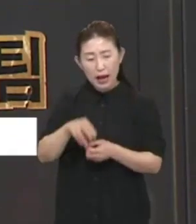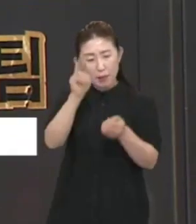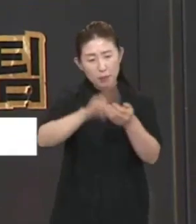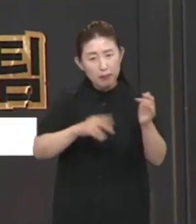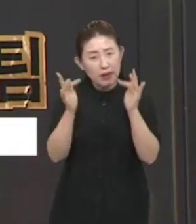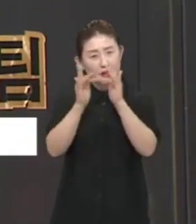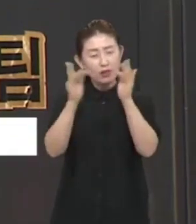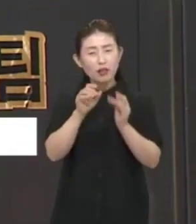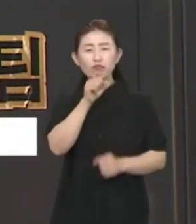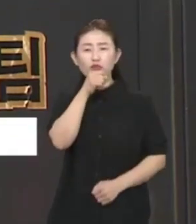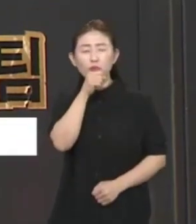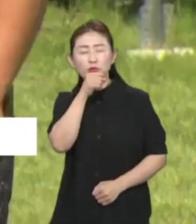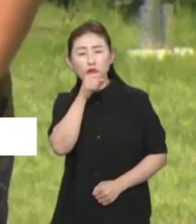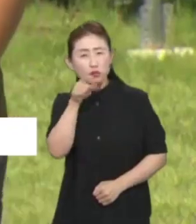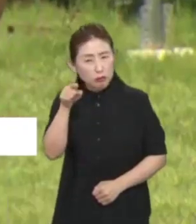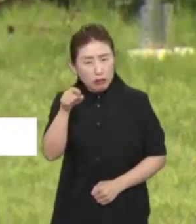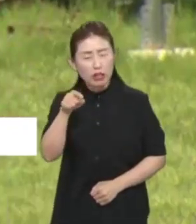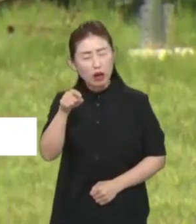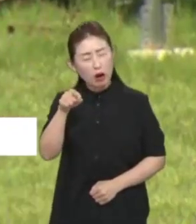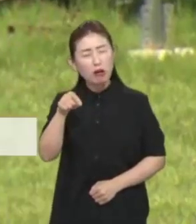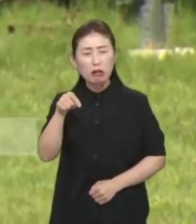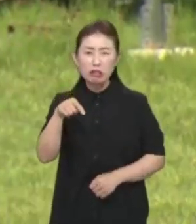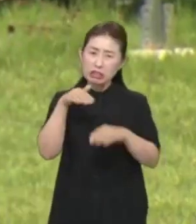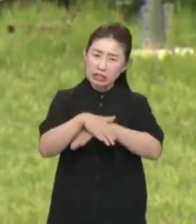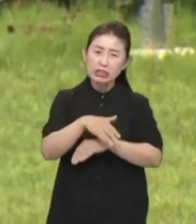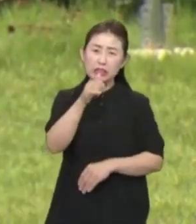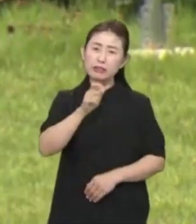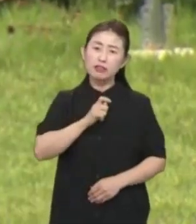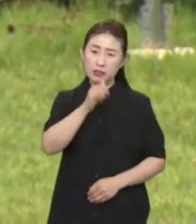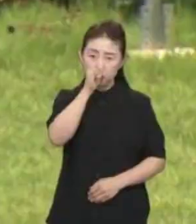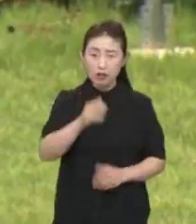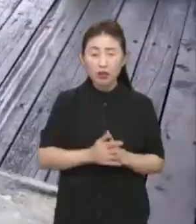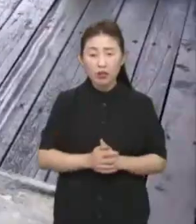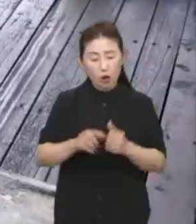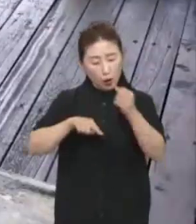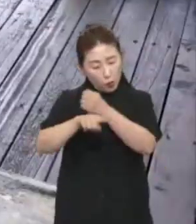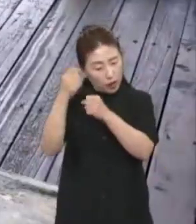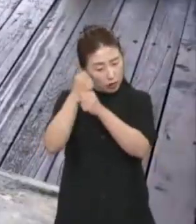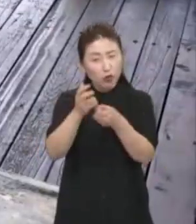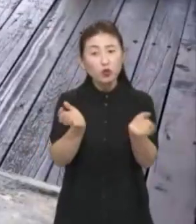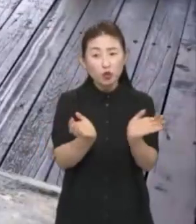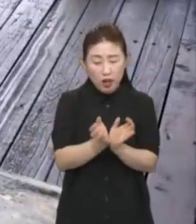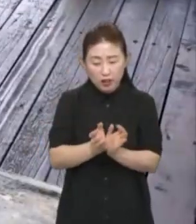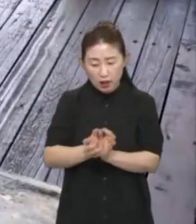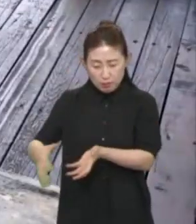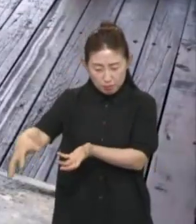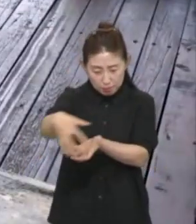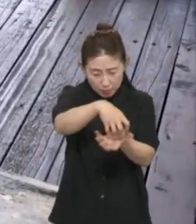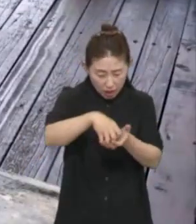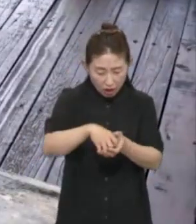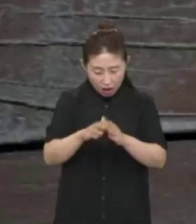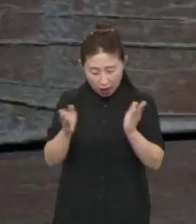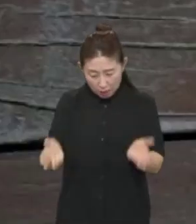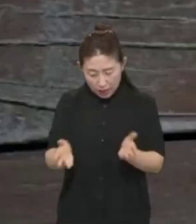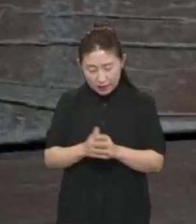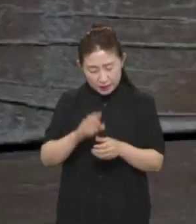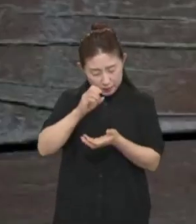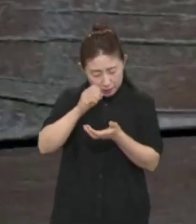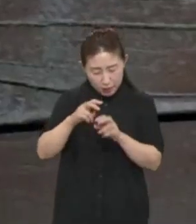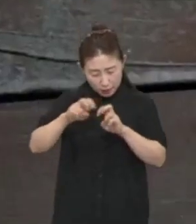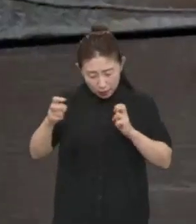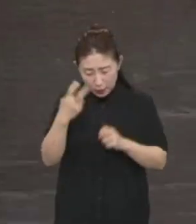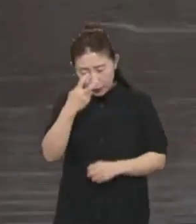등을 조작하는 브러싱 스캠 가능성도 제기되는 가운데 국립과학수사연구원은 수거한 미확인 우편물들을 정밀